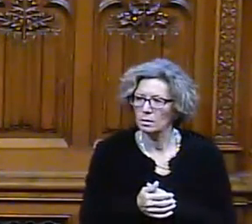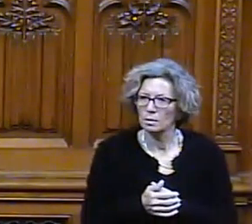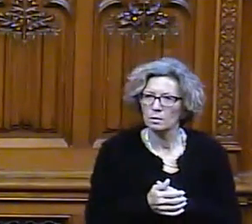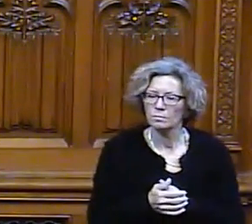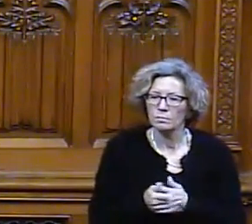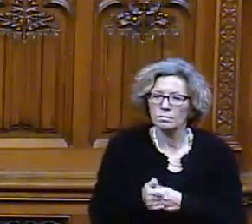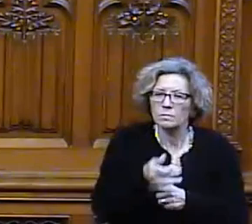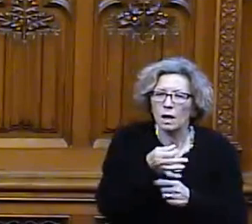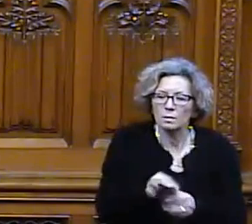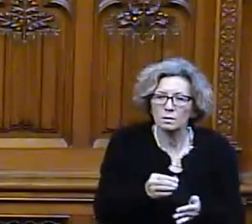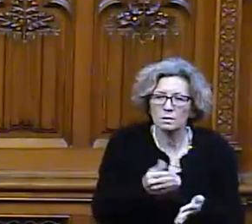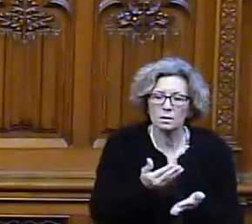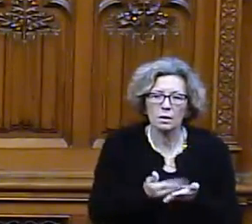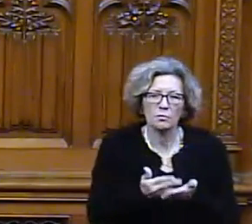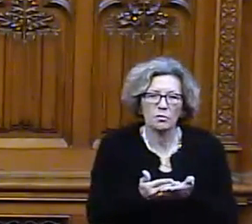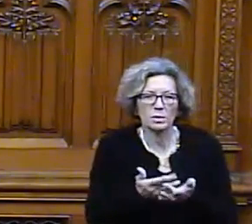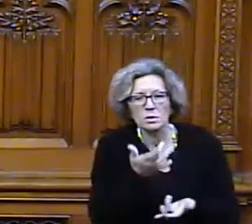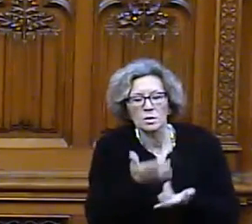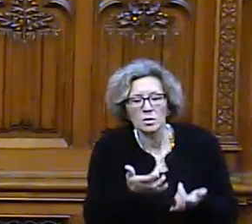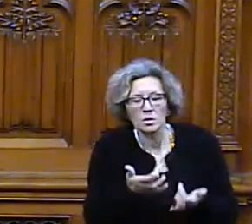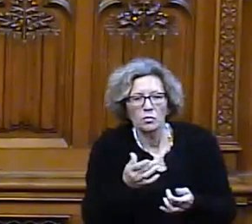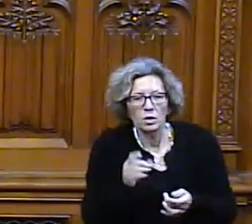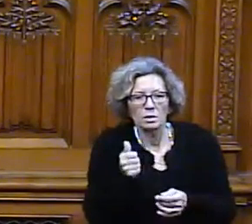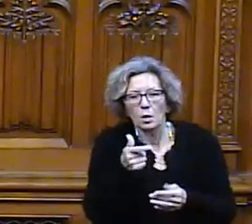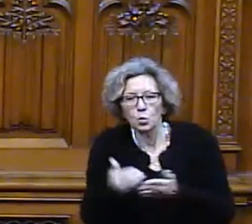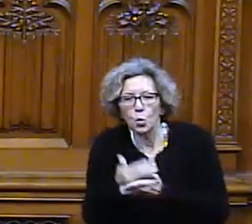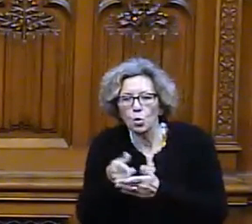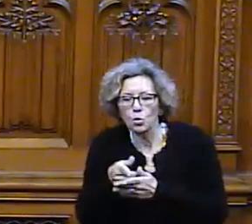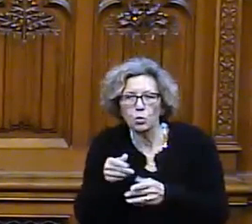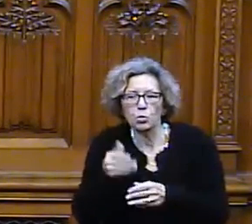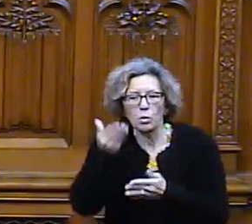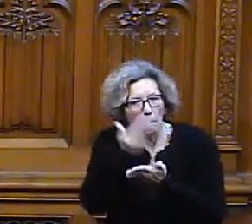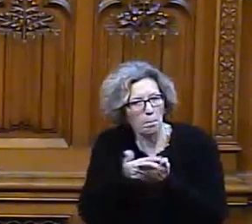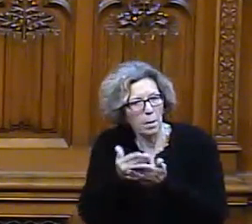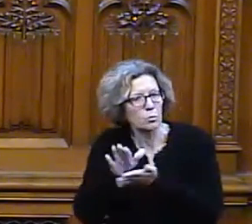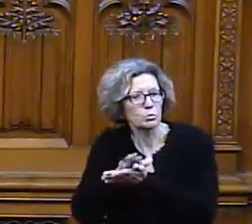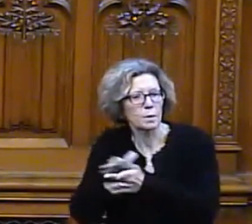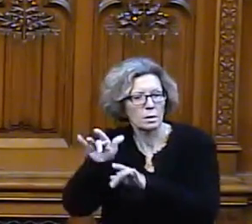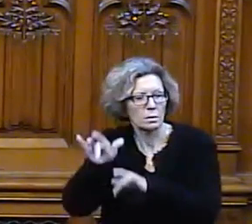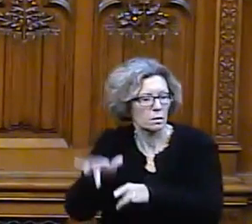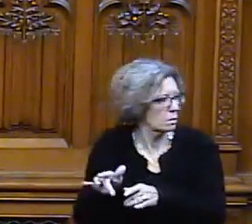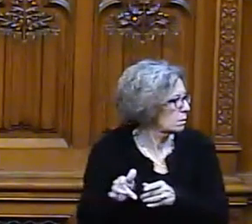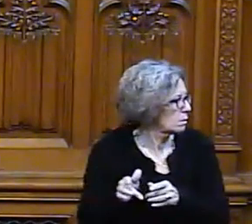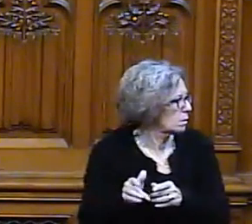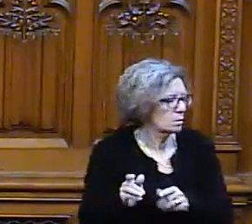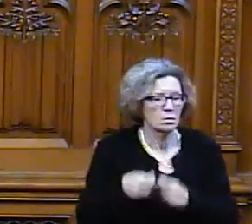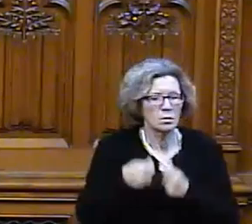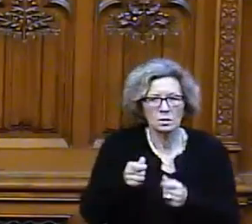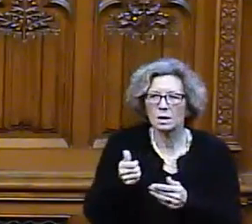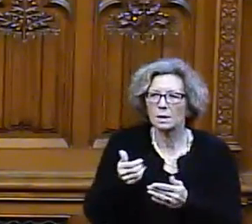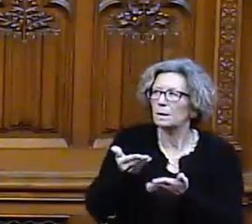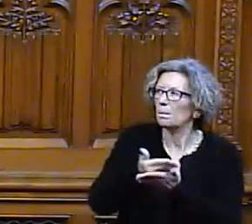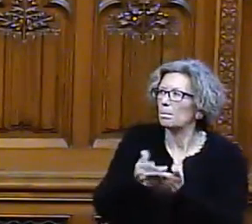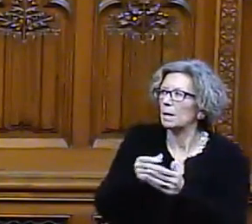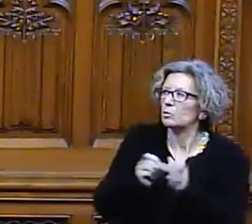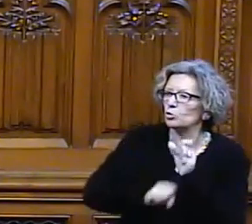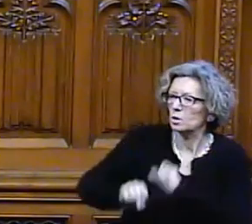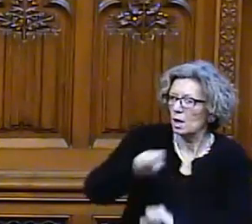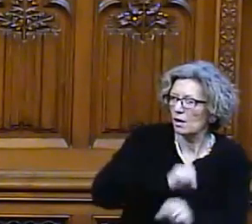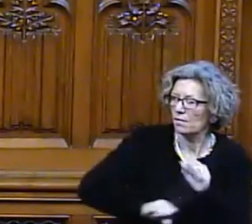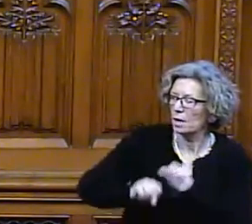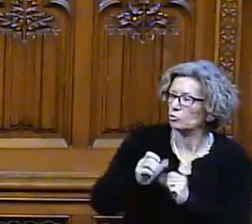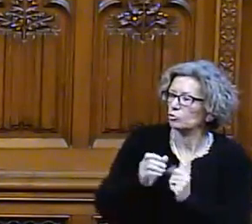Das Einzige, was vielleicht eine gewisse Erneuerung im Bildungsbereich ist: Es gibt eine